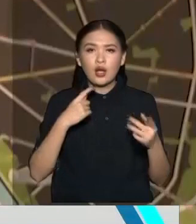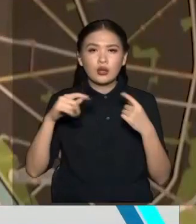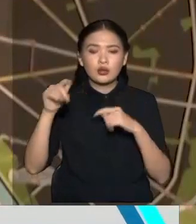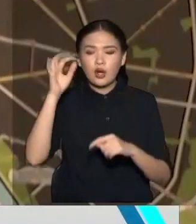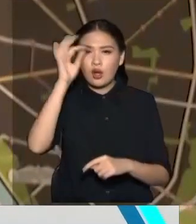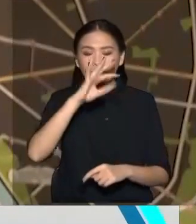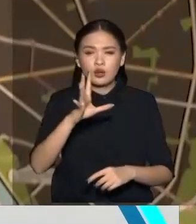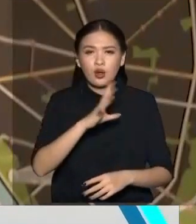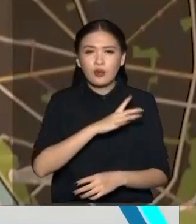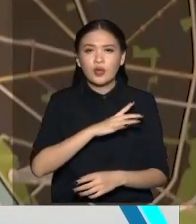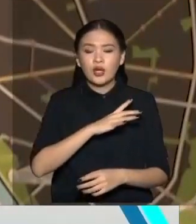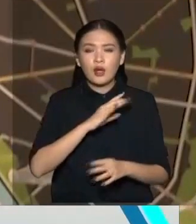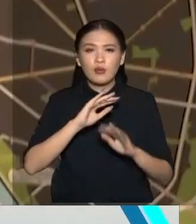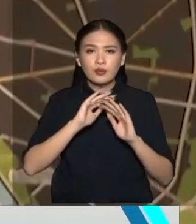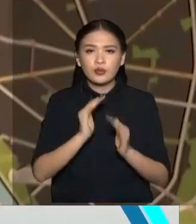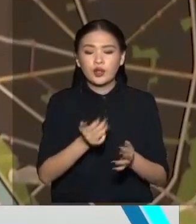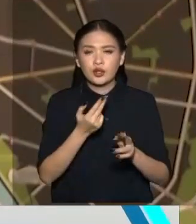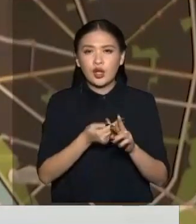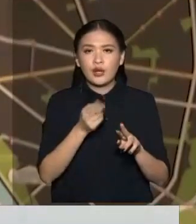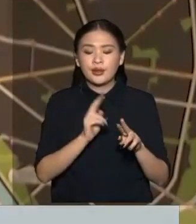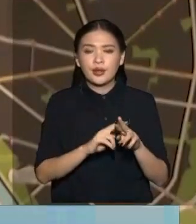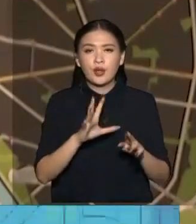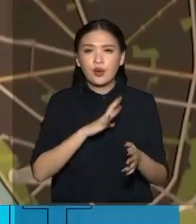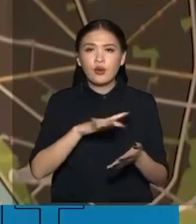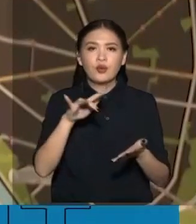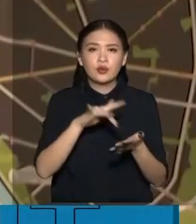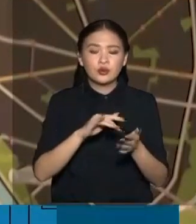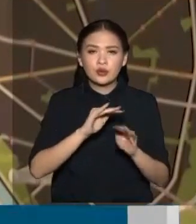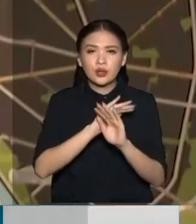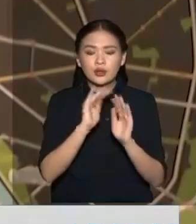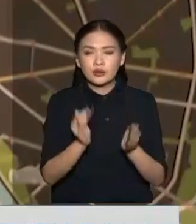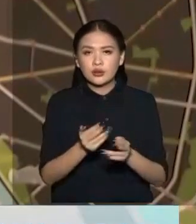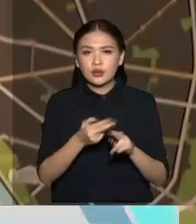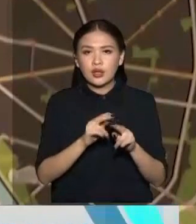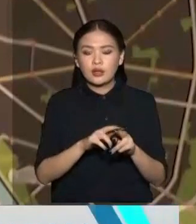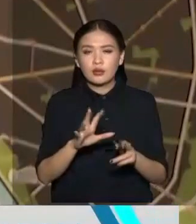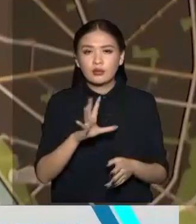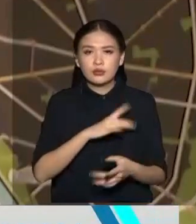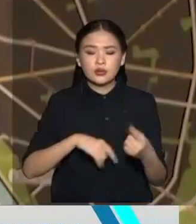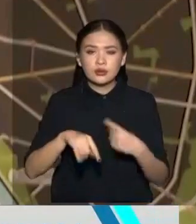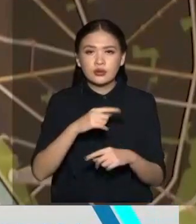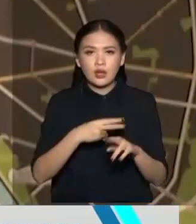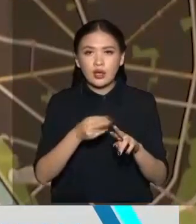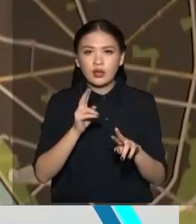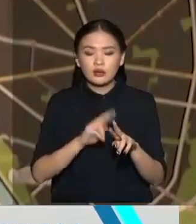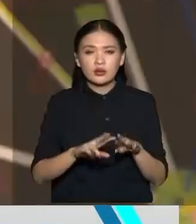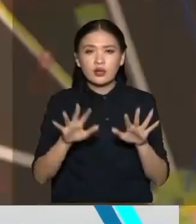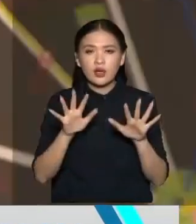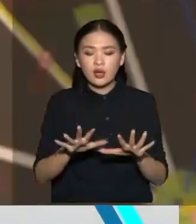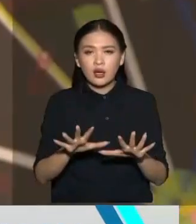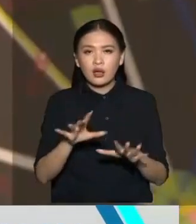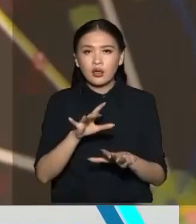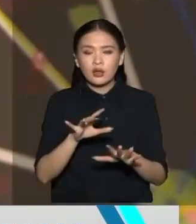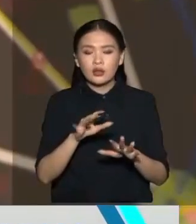Бұл заводтың төңірегінде орта және кіші бизнес дамуға мүмкіншілік болады. Біреулері бір саймандарын шығарады,